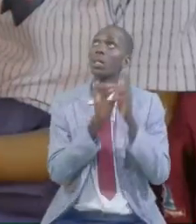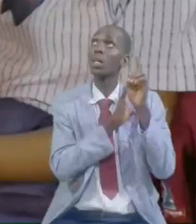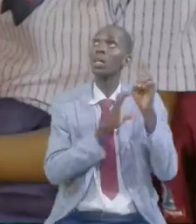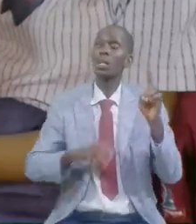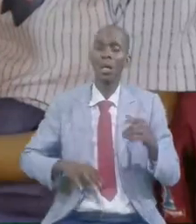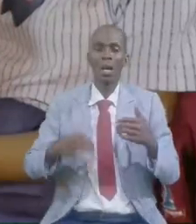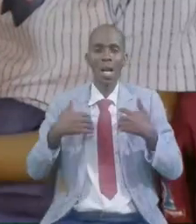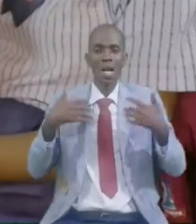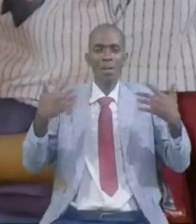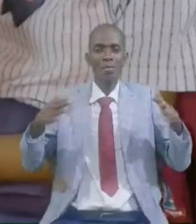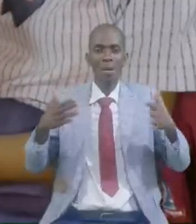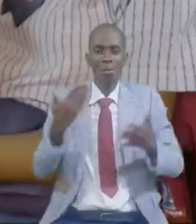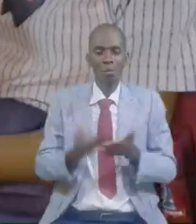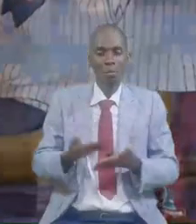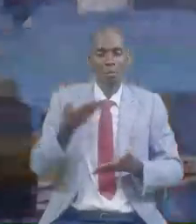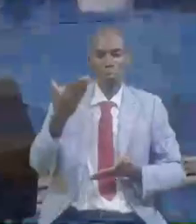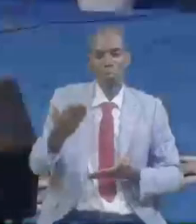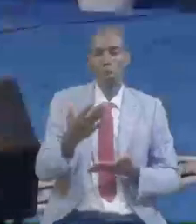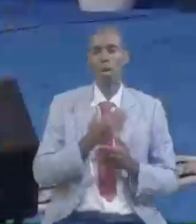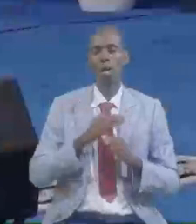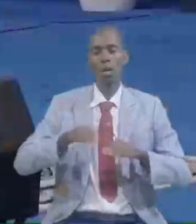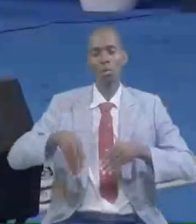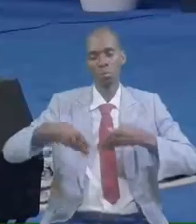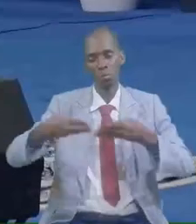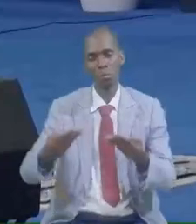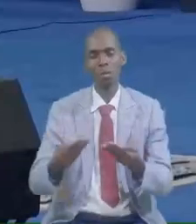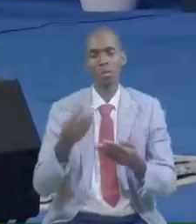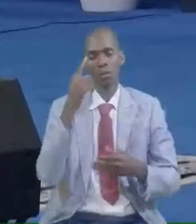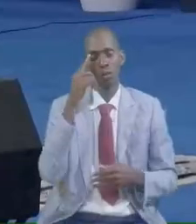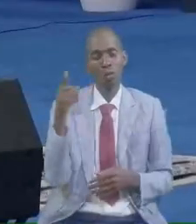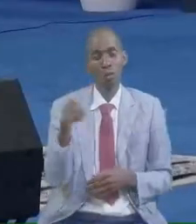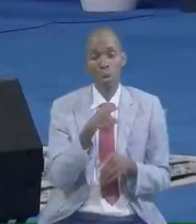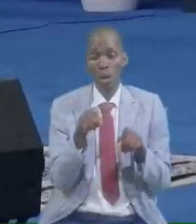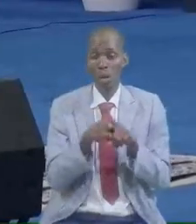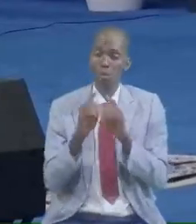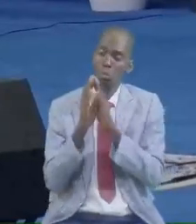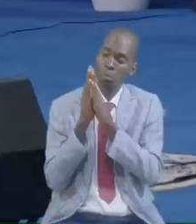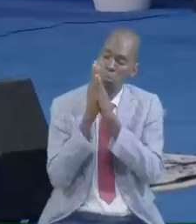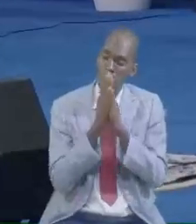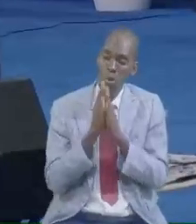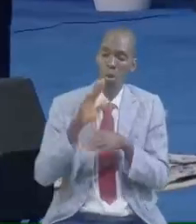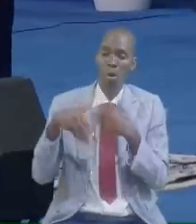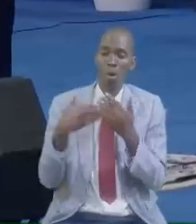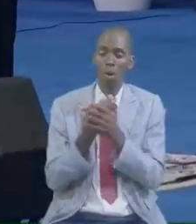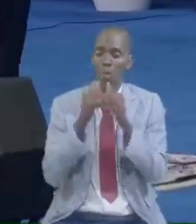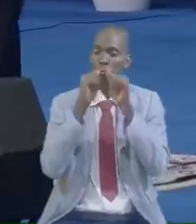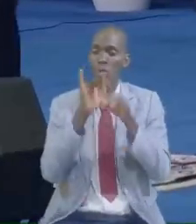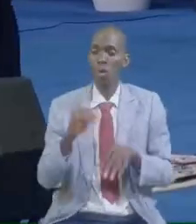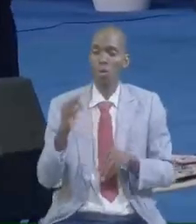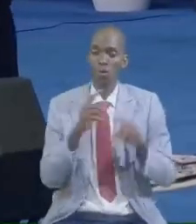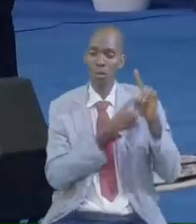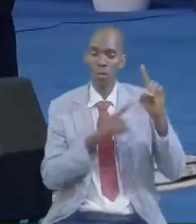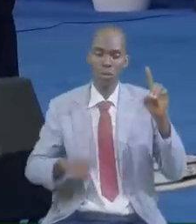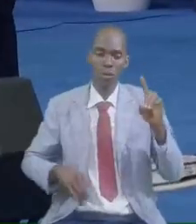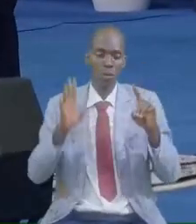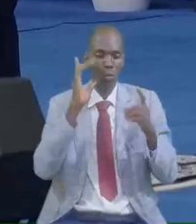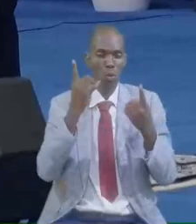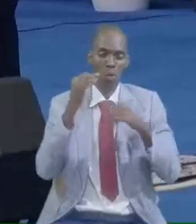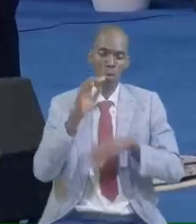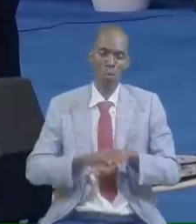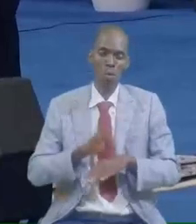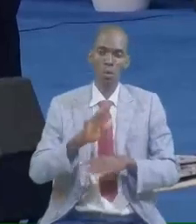et pourvue. Et comme tu pries, toutes ces bénédictions viendront sur ta vie. Voici, j'ai